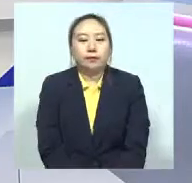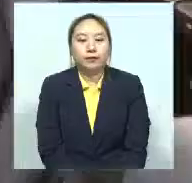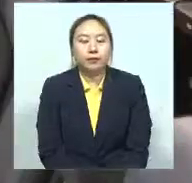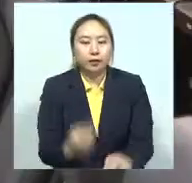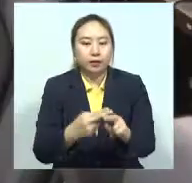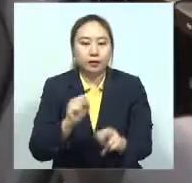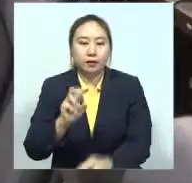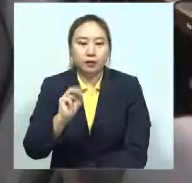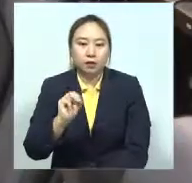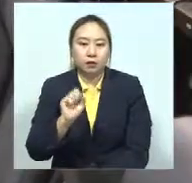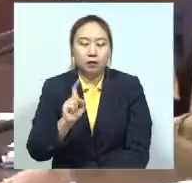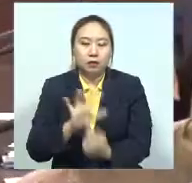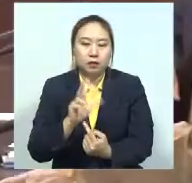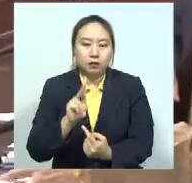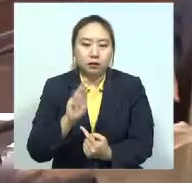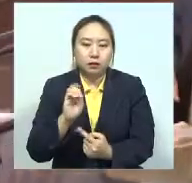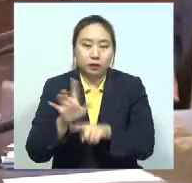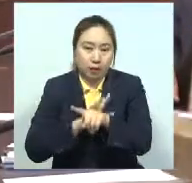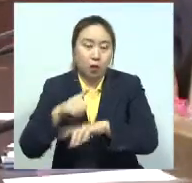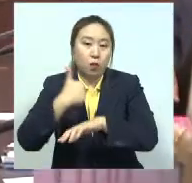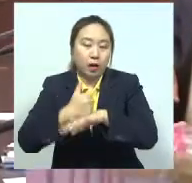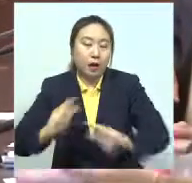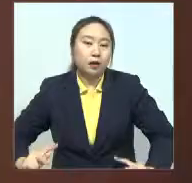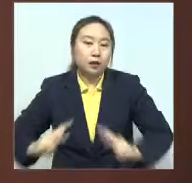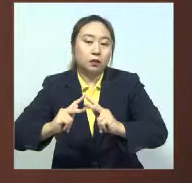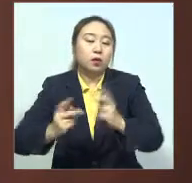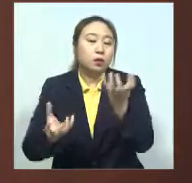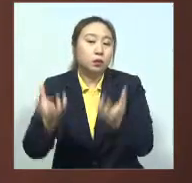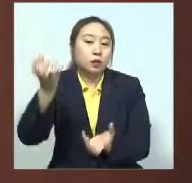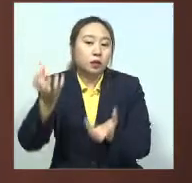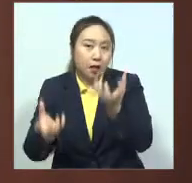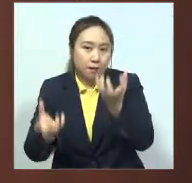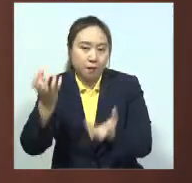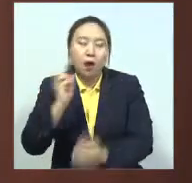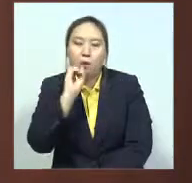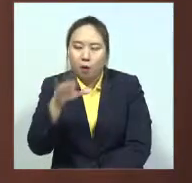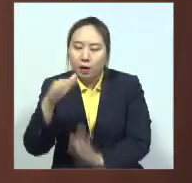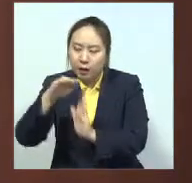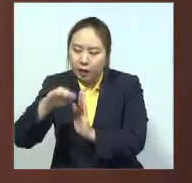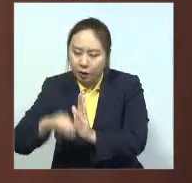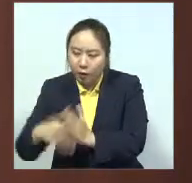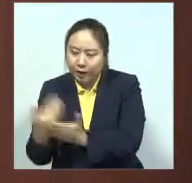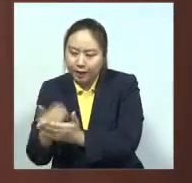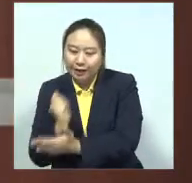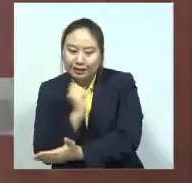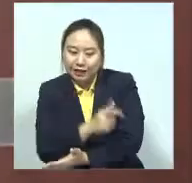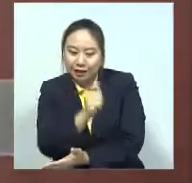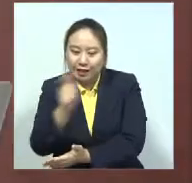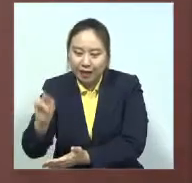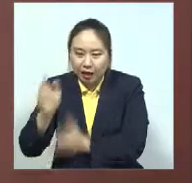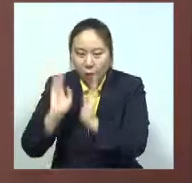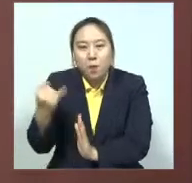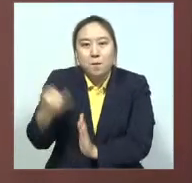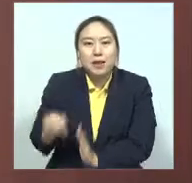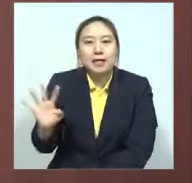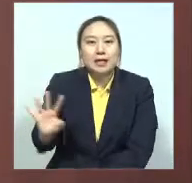นายสมศักดิ์เทพสุทินรัฐมนตรีว่าการกระทรวงยุติธรรมบอกถึงขั้นตอนการชำระหนี้สินไหมค่าทดแทนของจำเลยทั้ง4คน